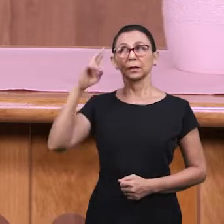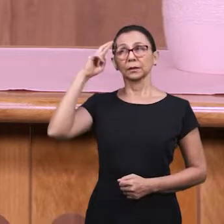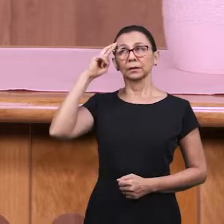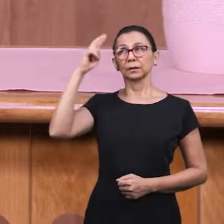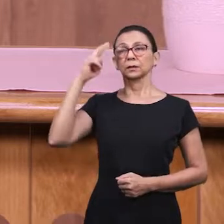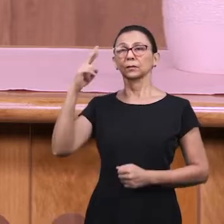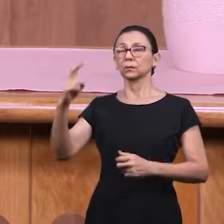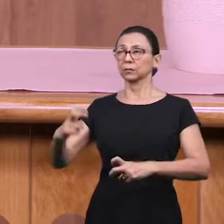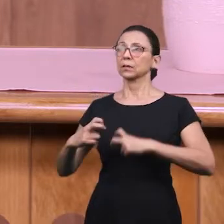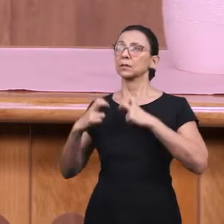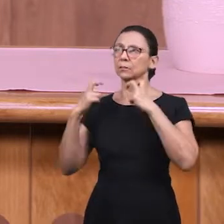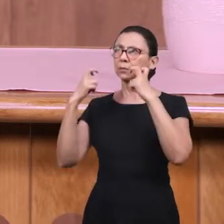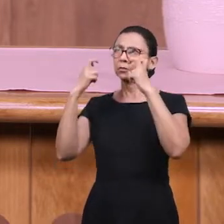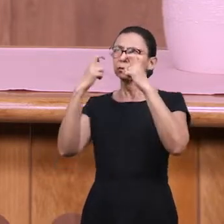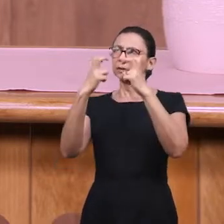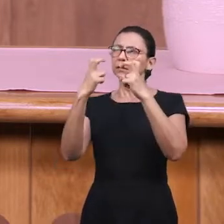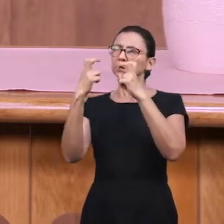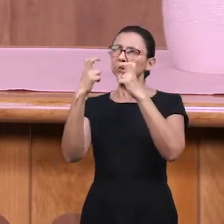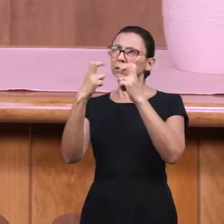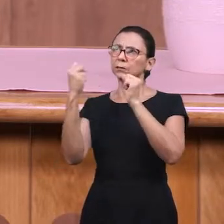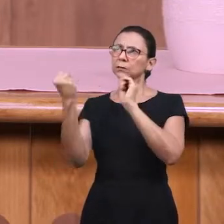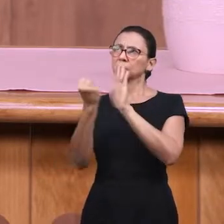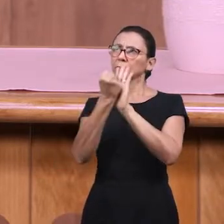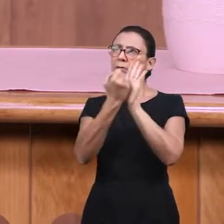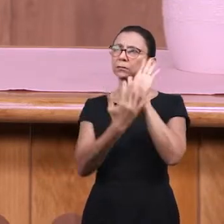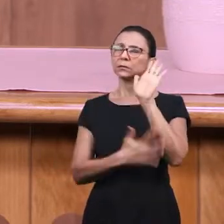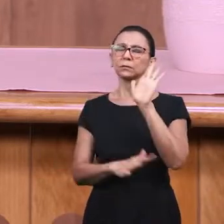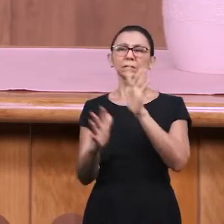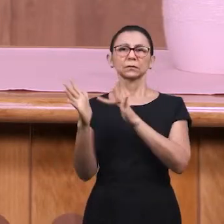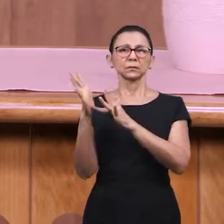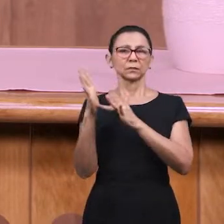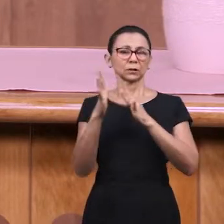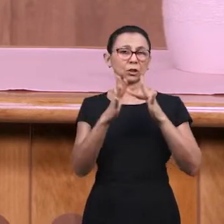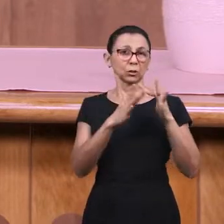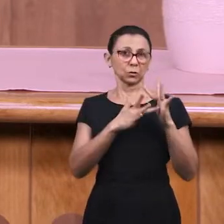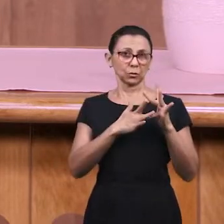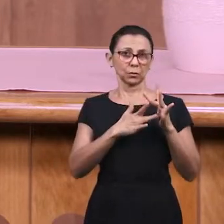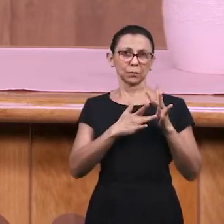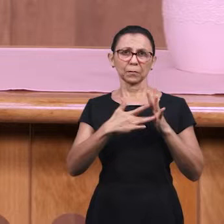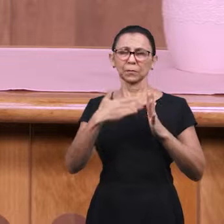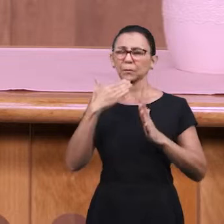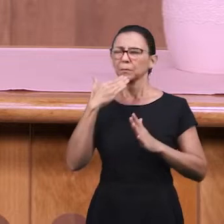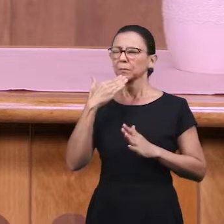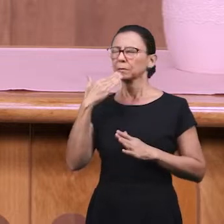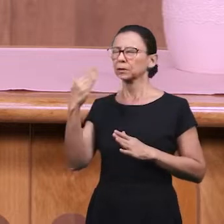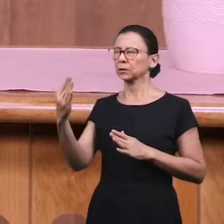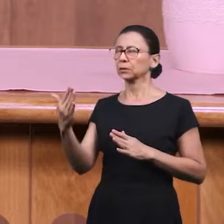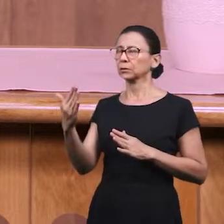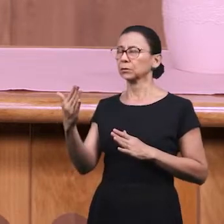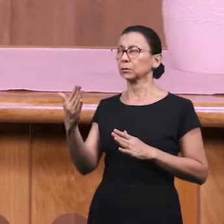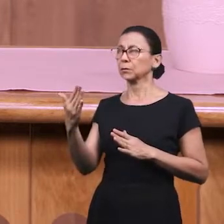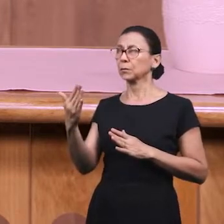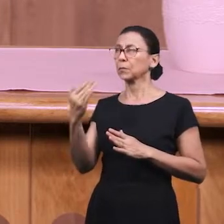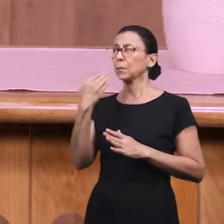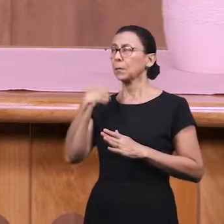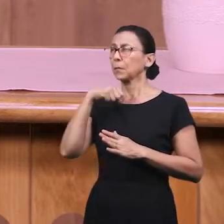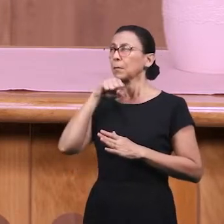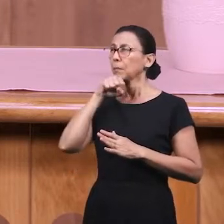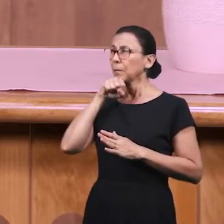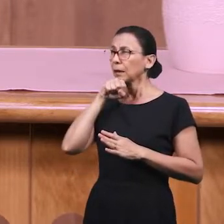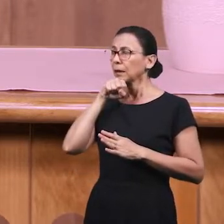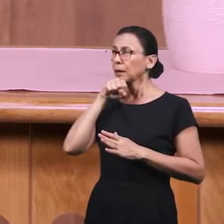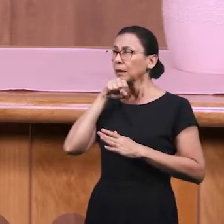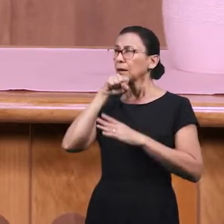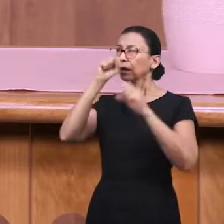Господь, мы взываем в это время о крови Иисуса и просим о